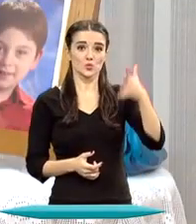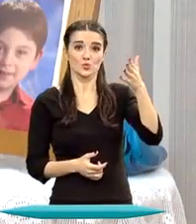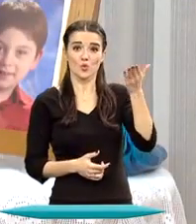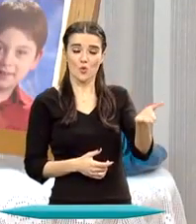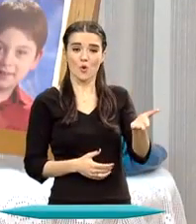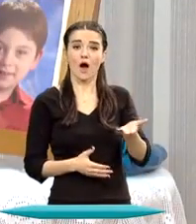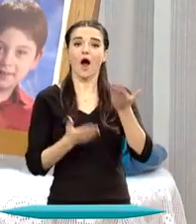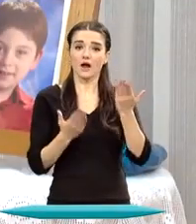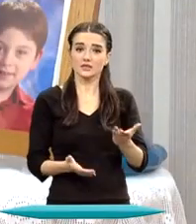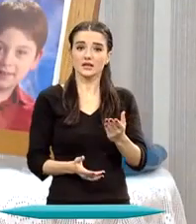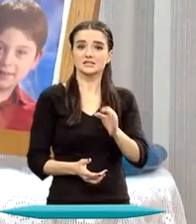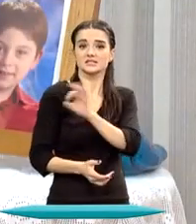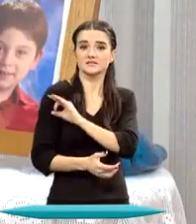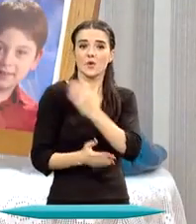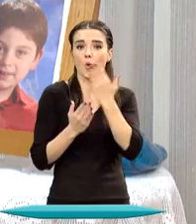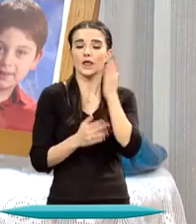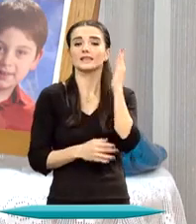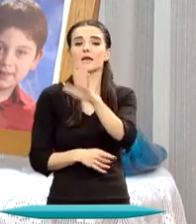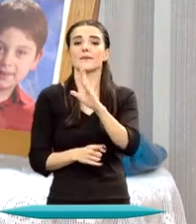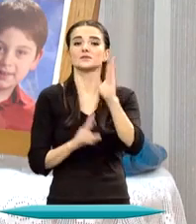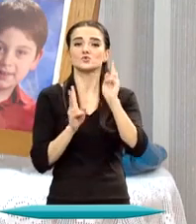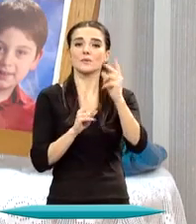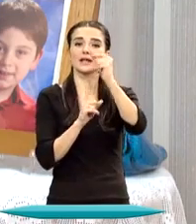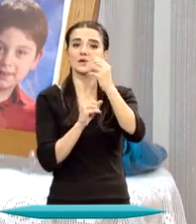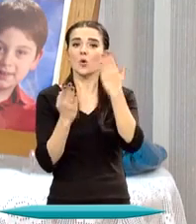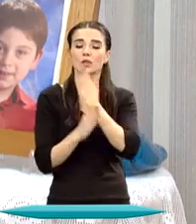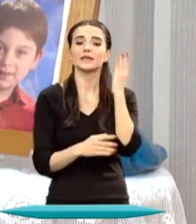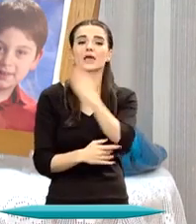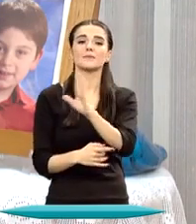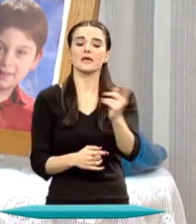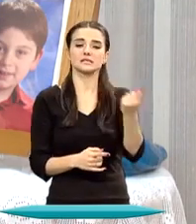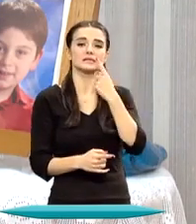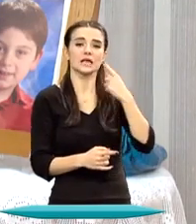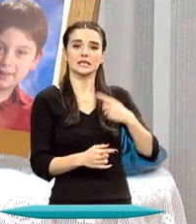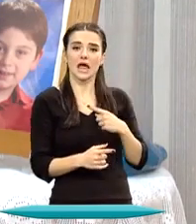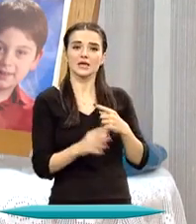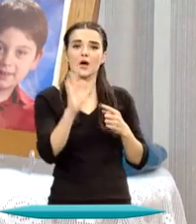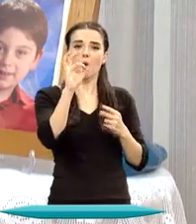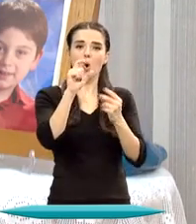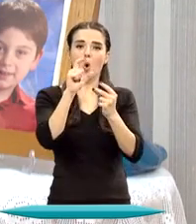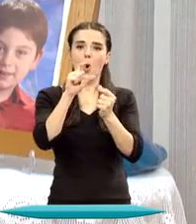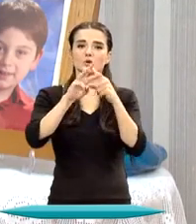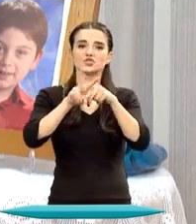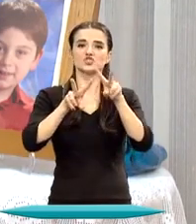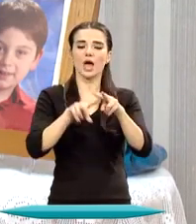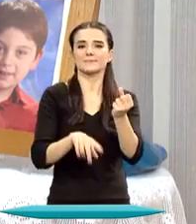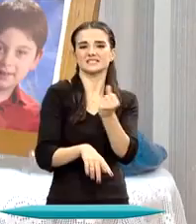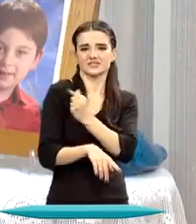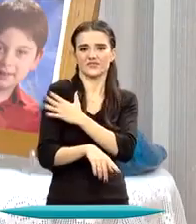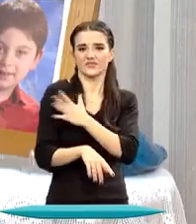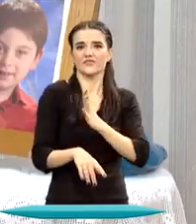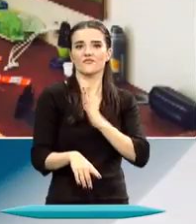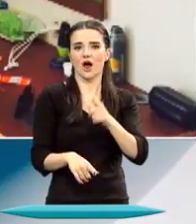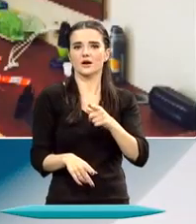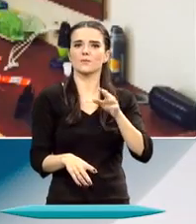OÇAM sınıfları var. Bu çocukları eğitiyorlar. Dedik ki tamam OÇAM sınıfı deneyelim. OÇAM sınıfına verdik Baha'yı.